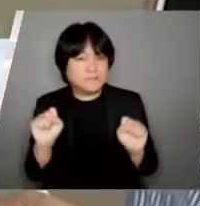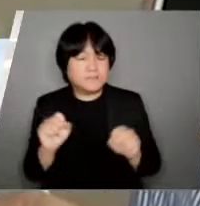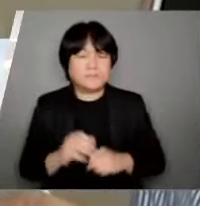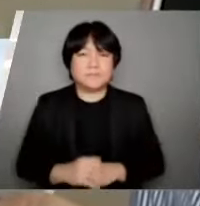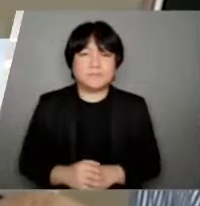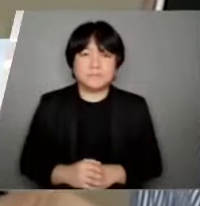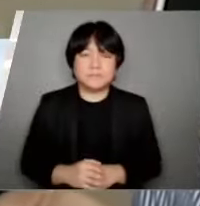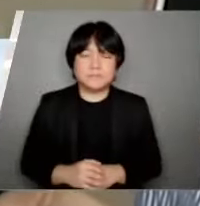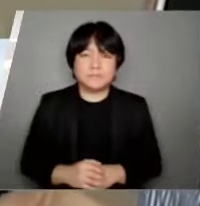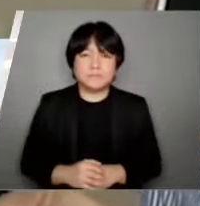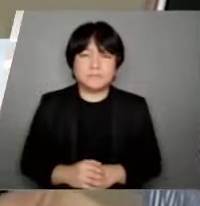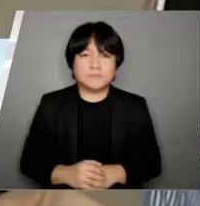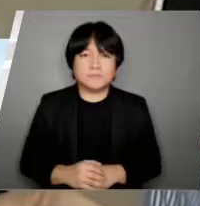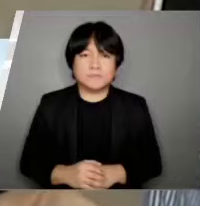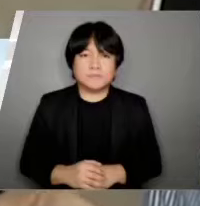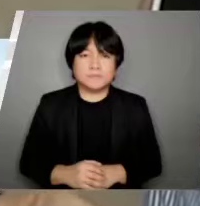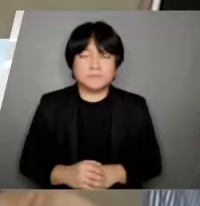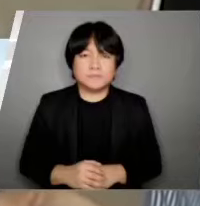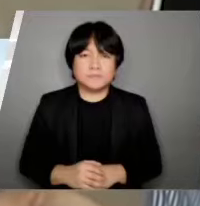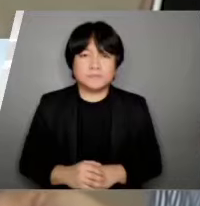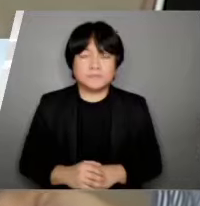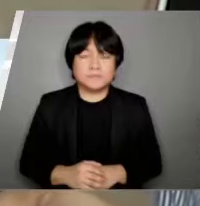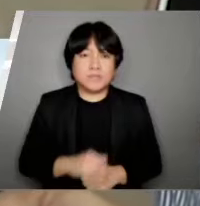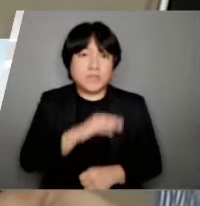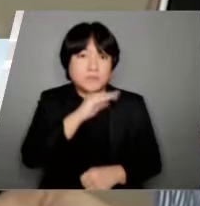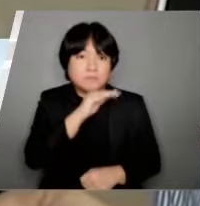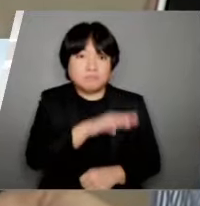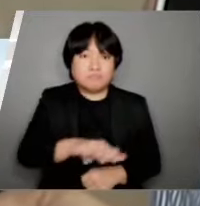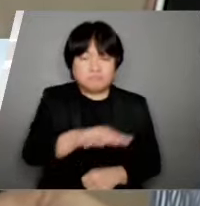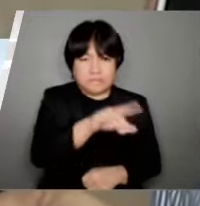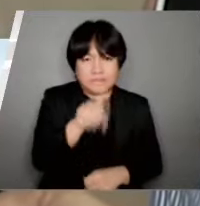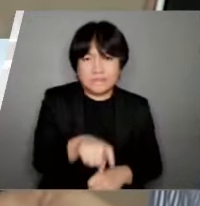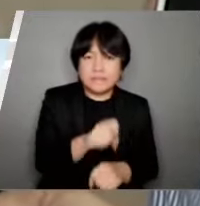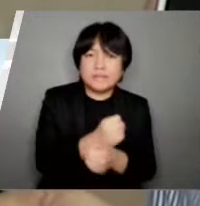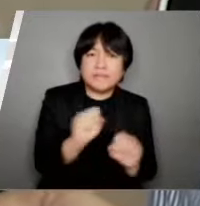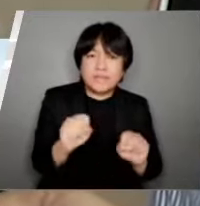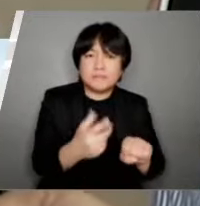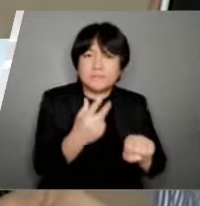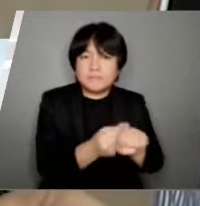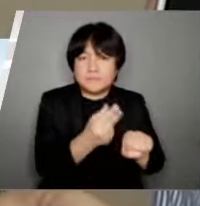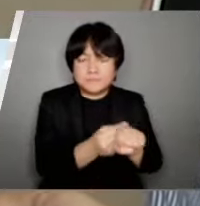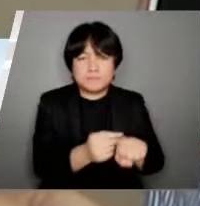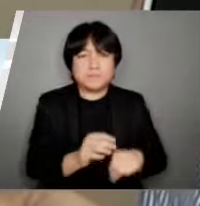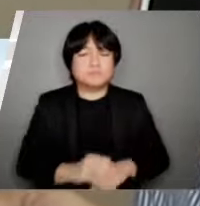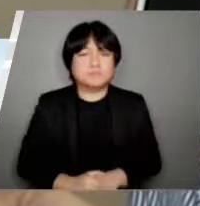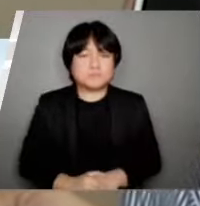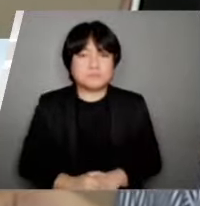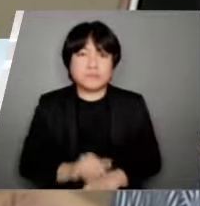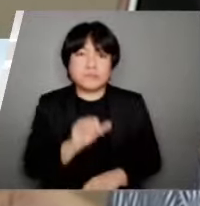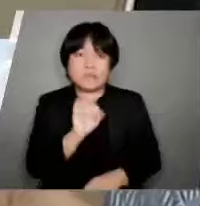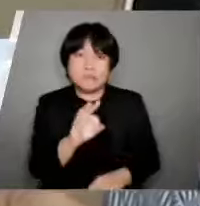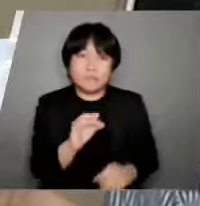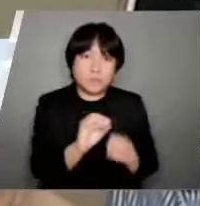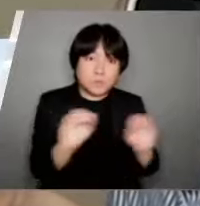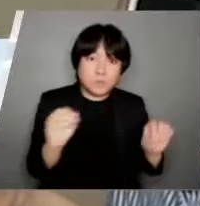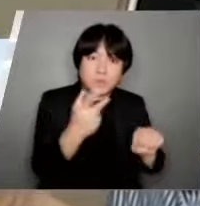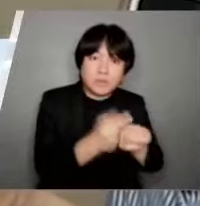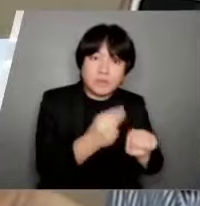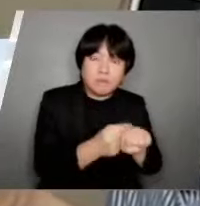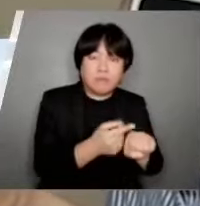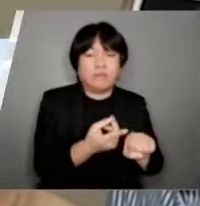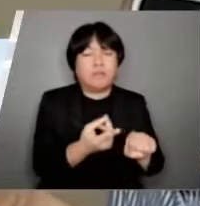of pigs, then there will be a shortage of local pigs. But of course, there is always the option